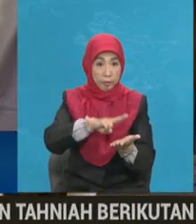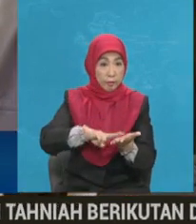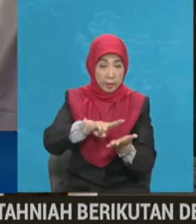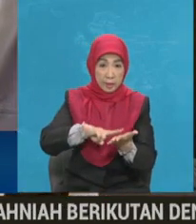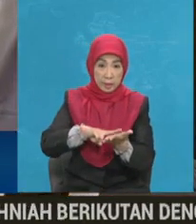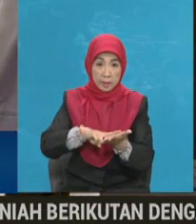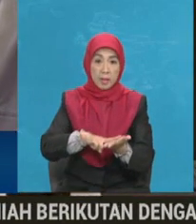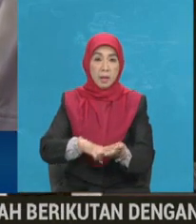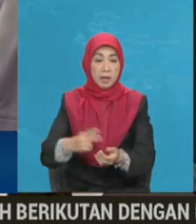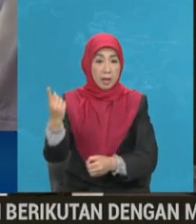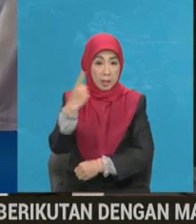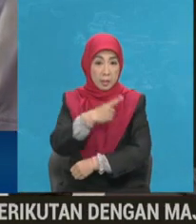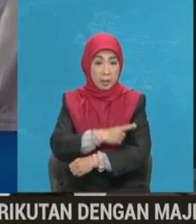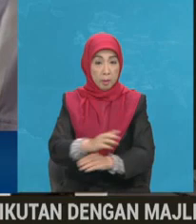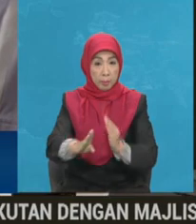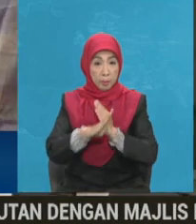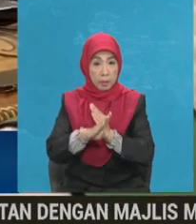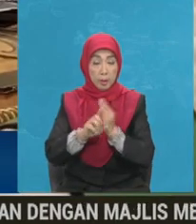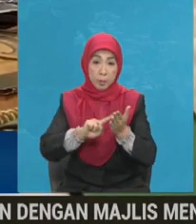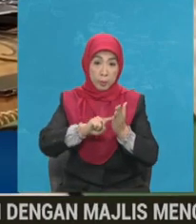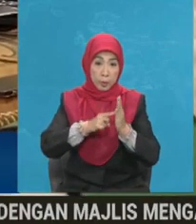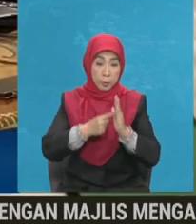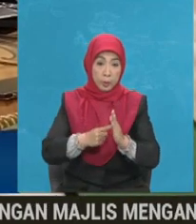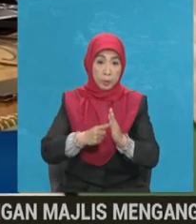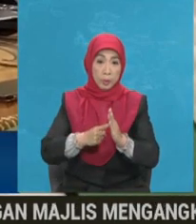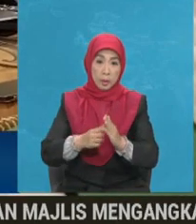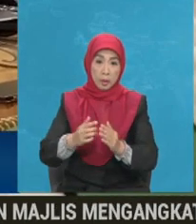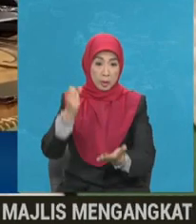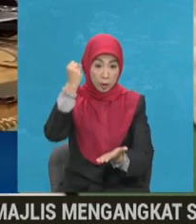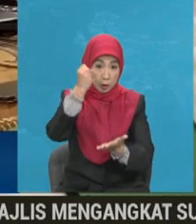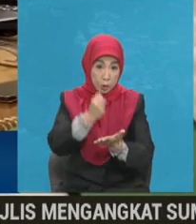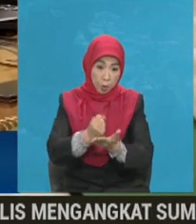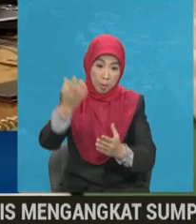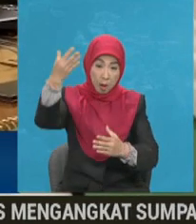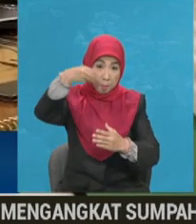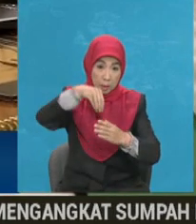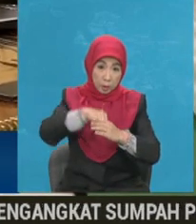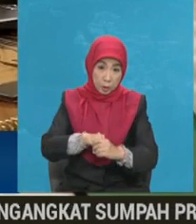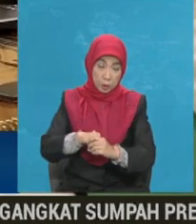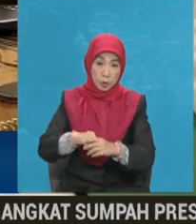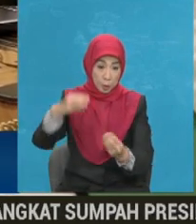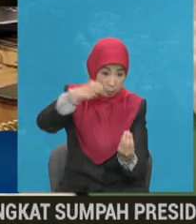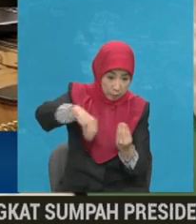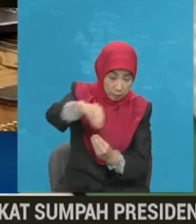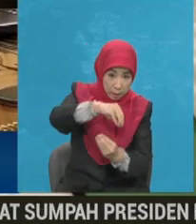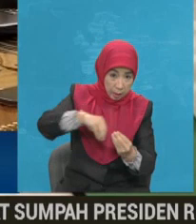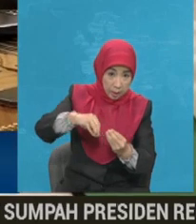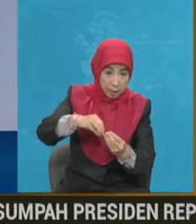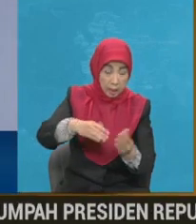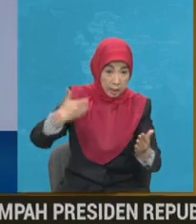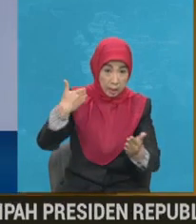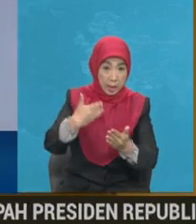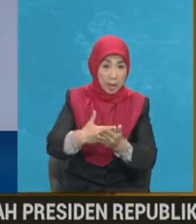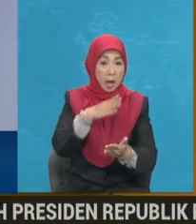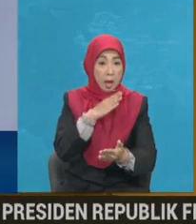dan tempo perlindungan bermula dari jemaah haji dicoba masuk ke Arab Saudi sehingga mereka meninggalkan Arab Saudi